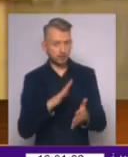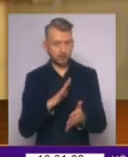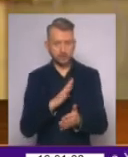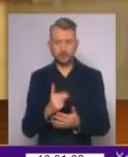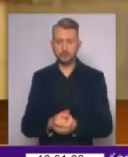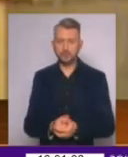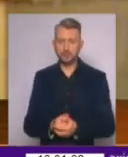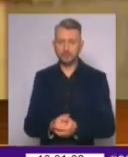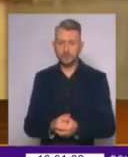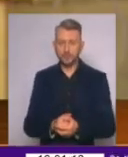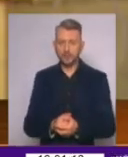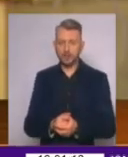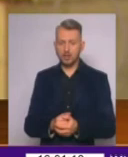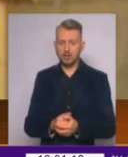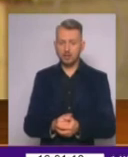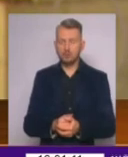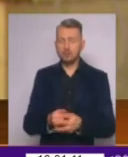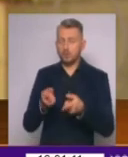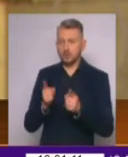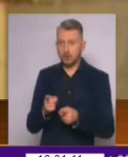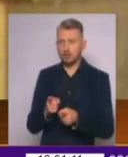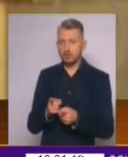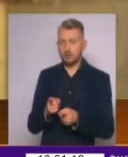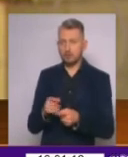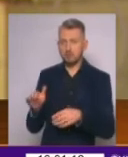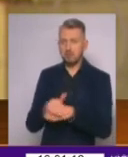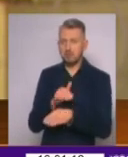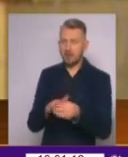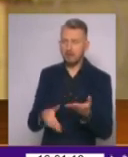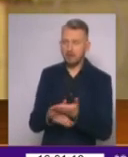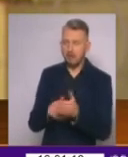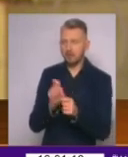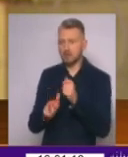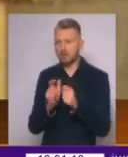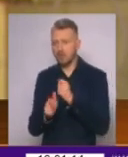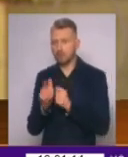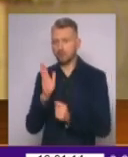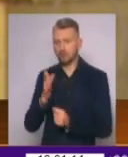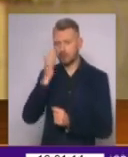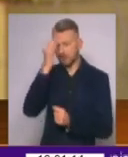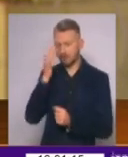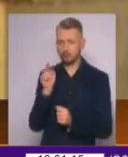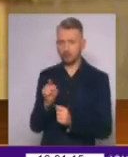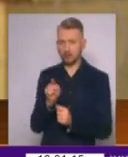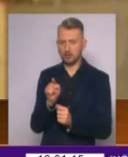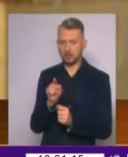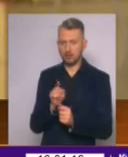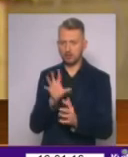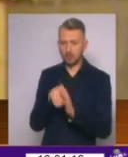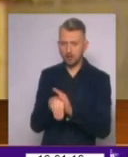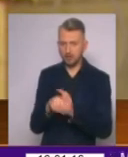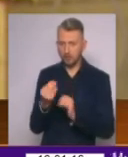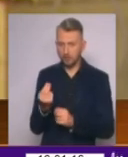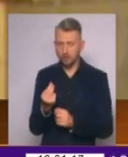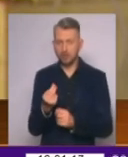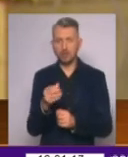об'ємах. Дякую. Ну, дійсно, меценатів, я думаю, і інвесторів буде сенс обов'язково сюди долучати. Вас